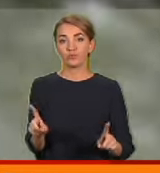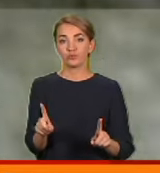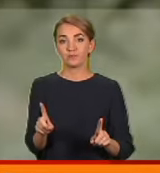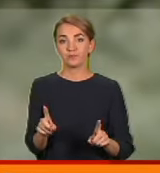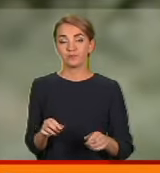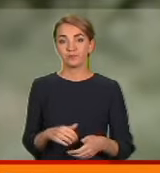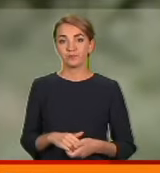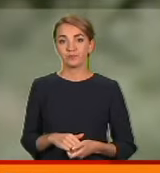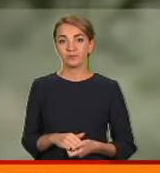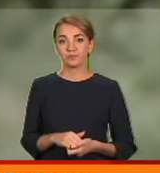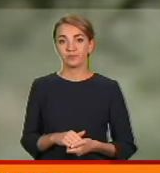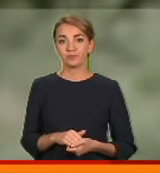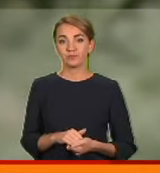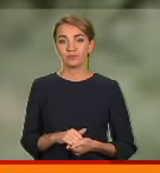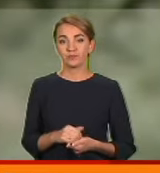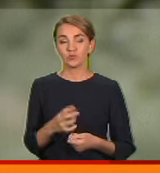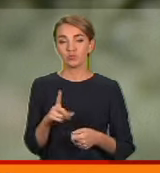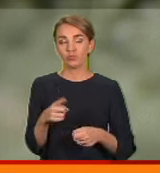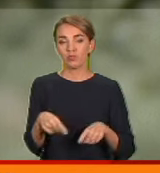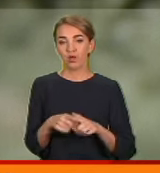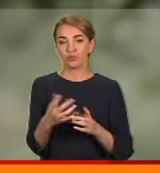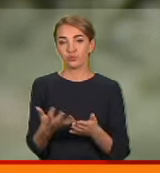сама ж залишилася.